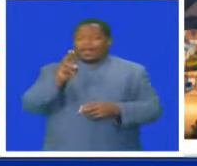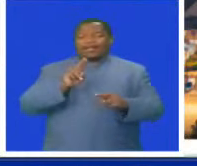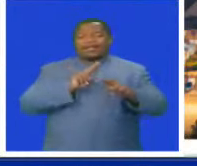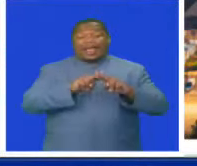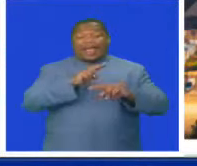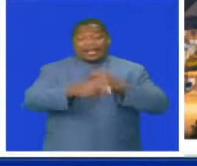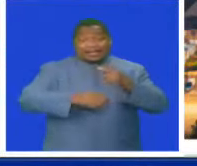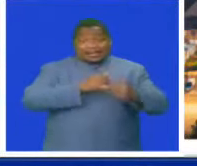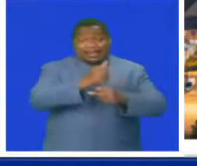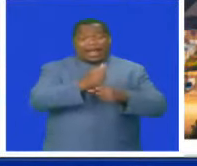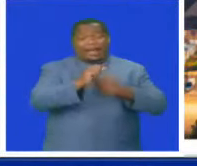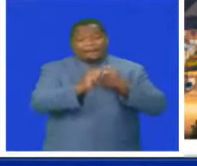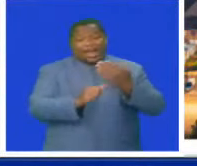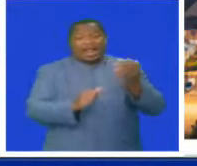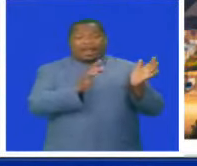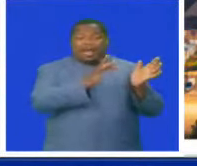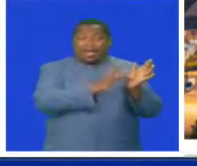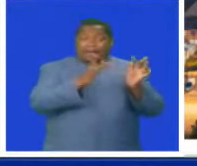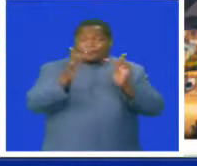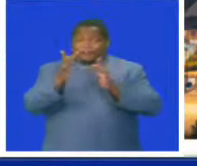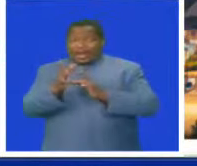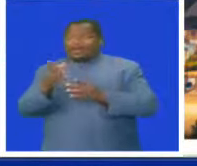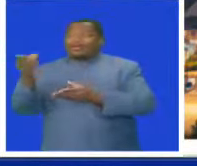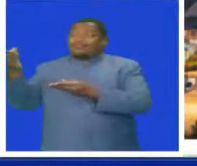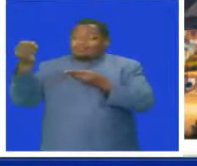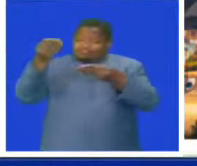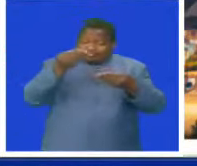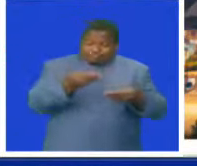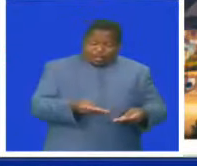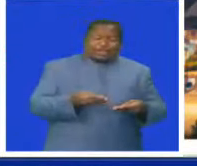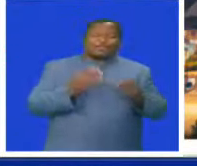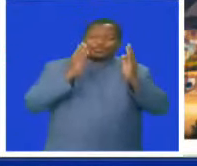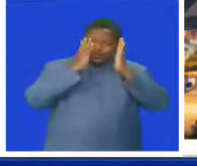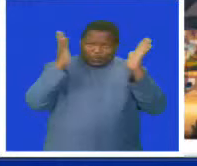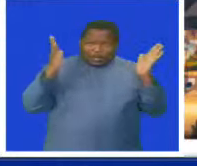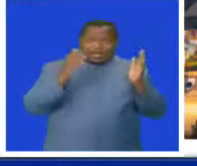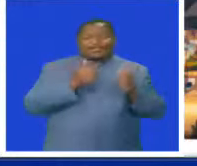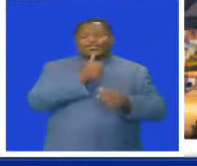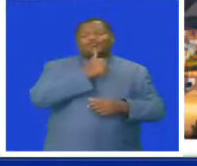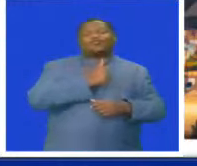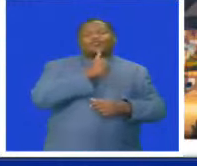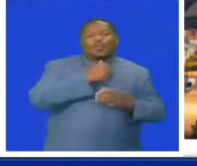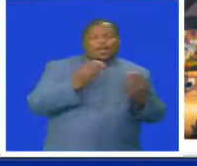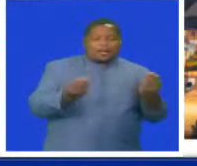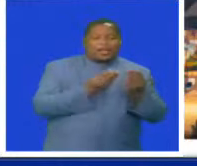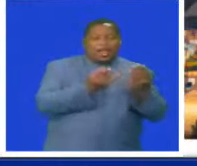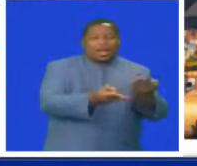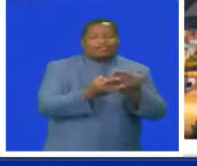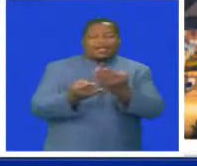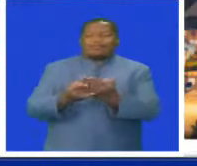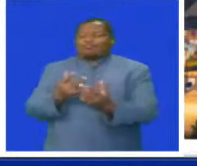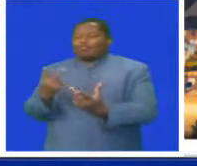lekulapha umkhuhlane iCOVID-19 emhlanganeni nebetindzaba emahhovisini etinduna tembuso eMbabane.